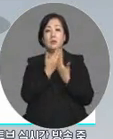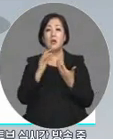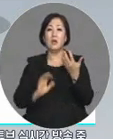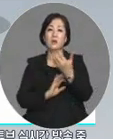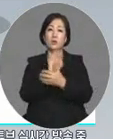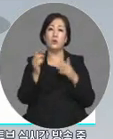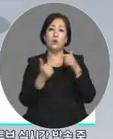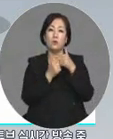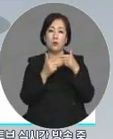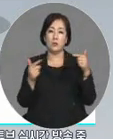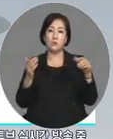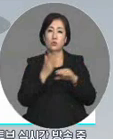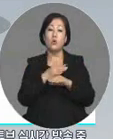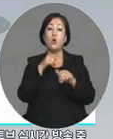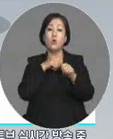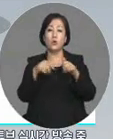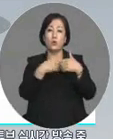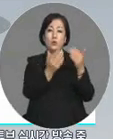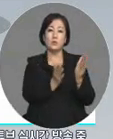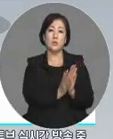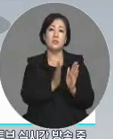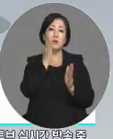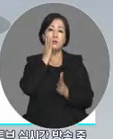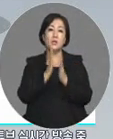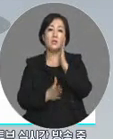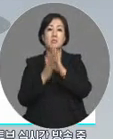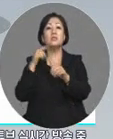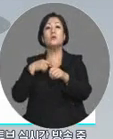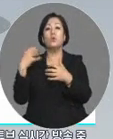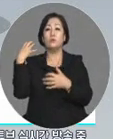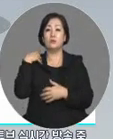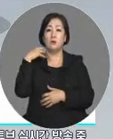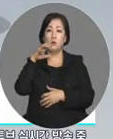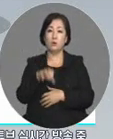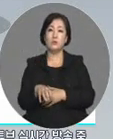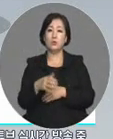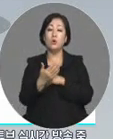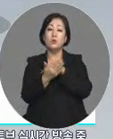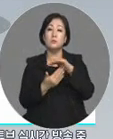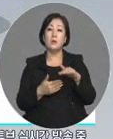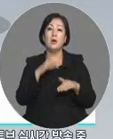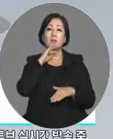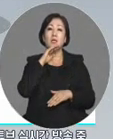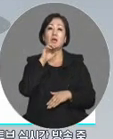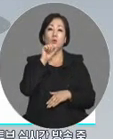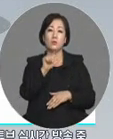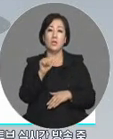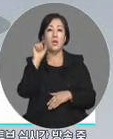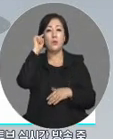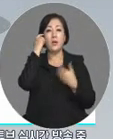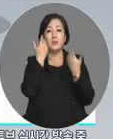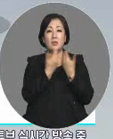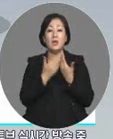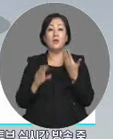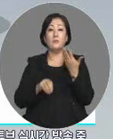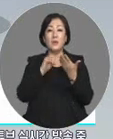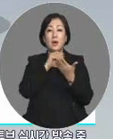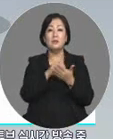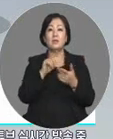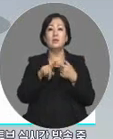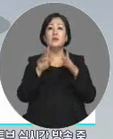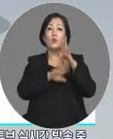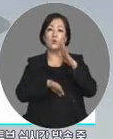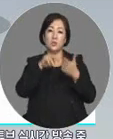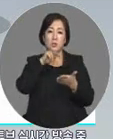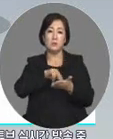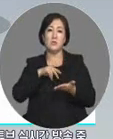거셉니다. 울산 지역 교육단체에 이어 울산시 교육청도 조만간 만 5세 입학에 반대한다는 공식 입장문을